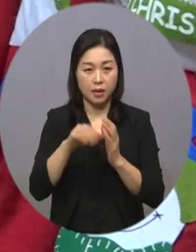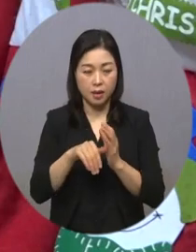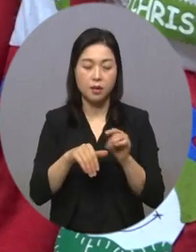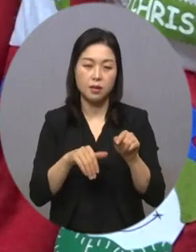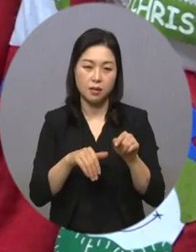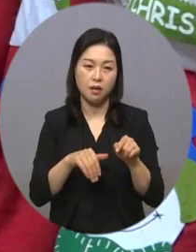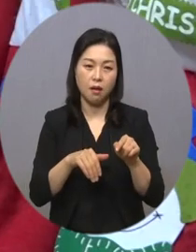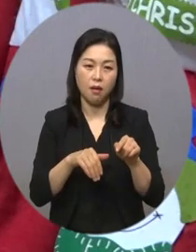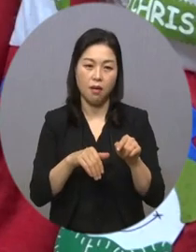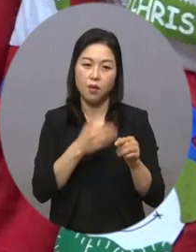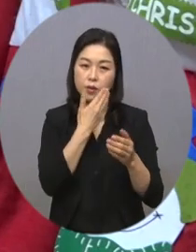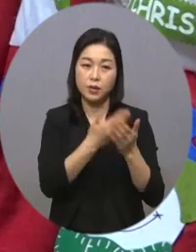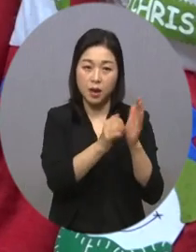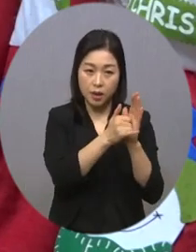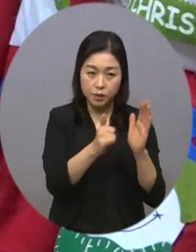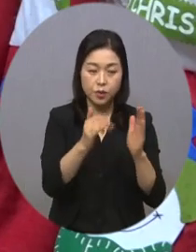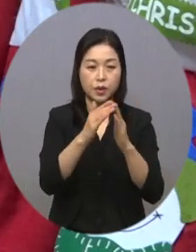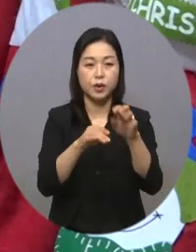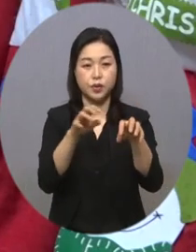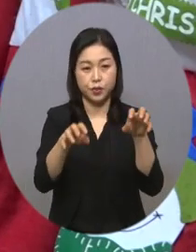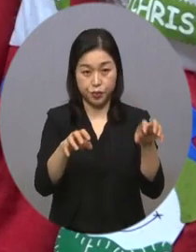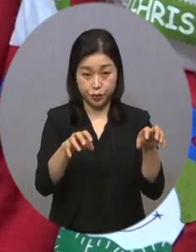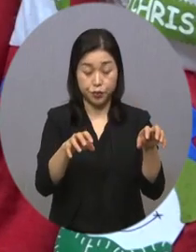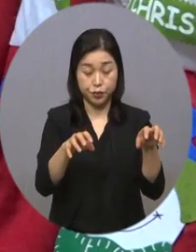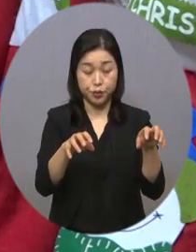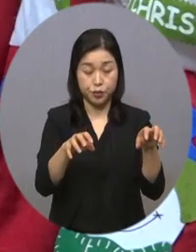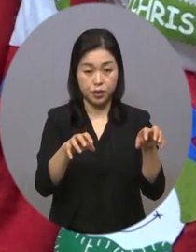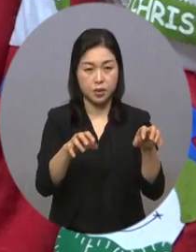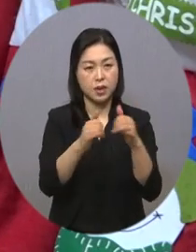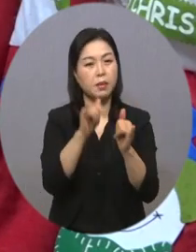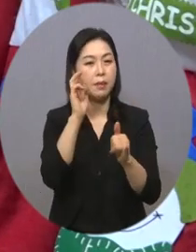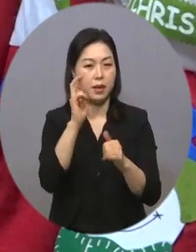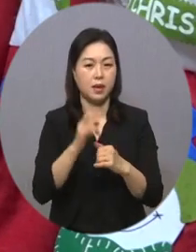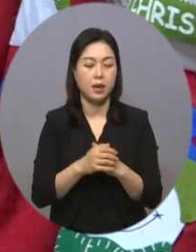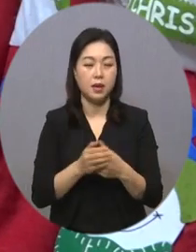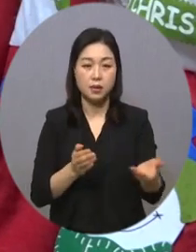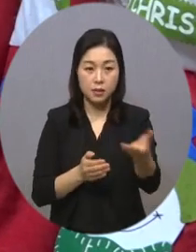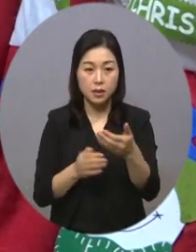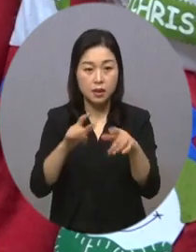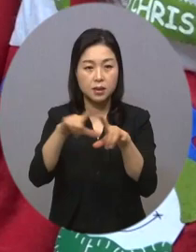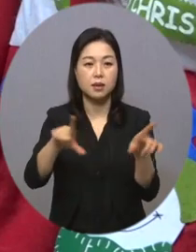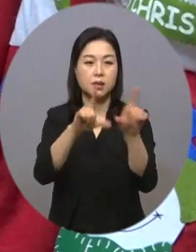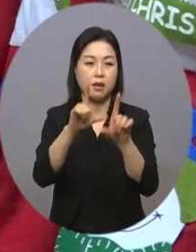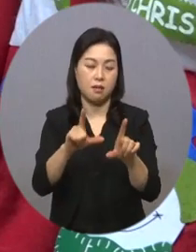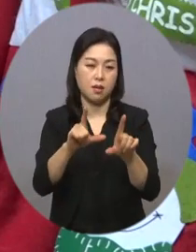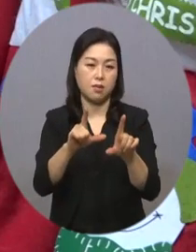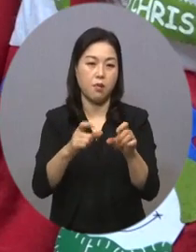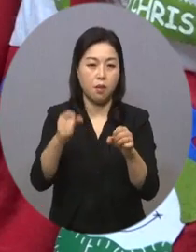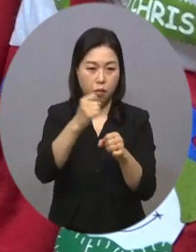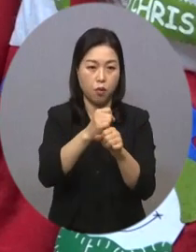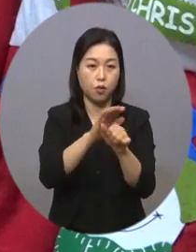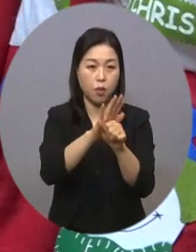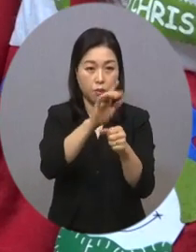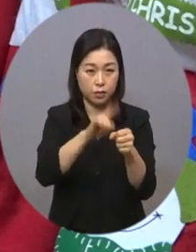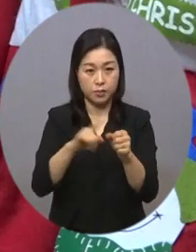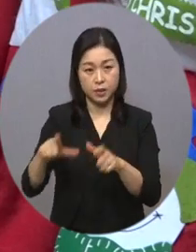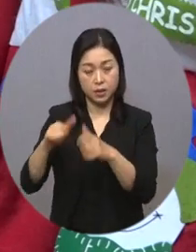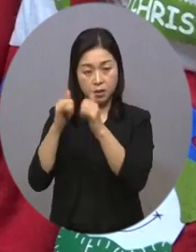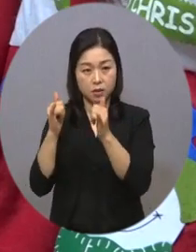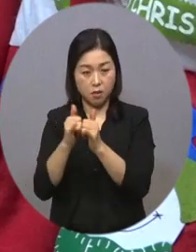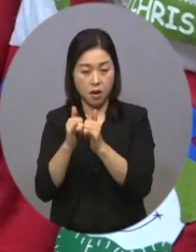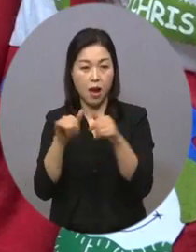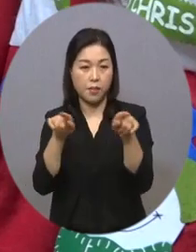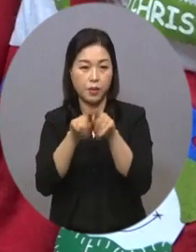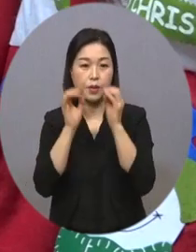소중한 가족이고 이웃이었을 센터 이용인들. 그들의 일상을 찾아주기 위해 지역사회와 함께하는